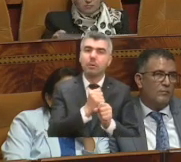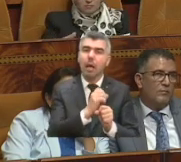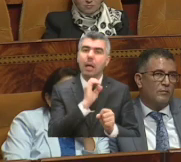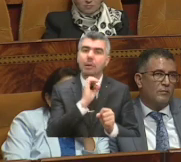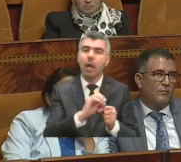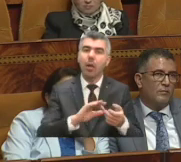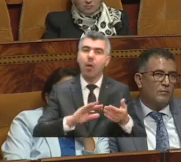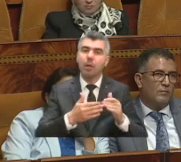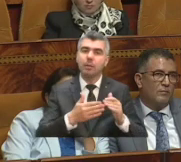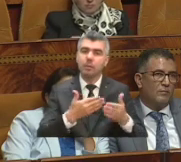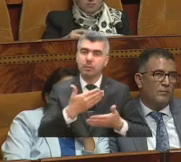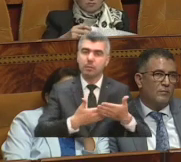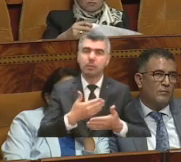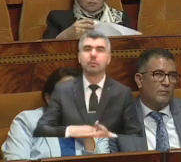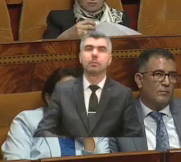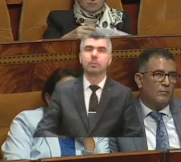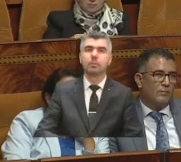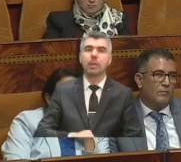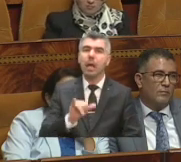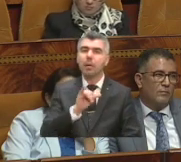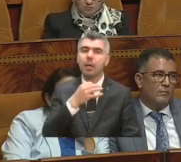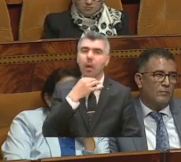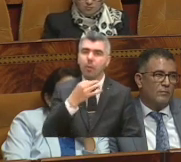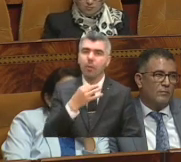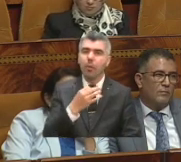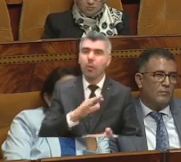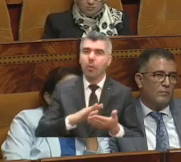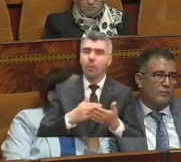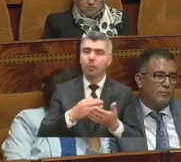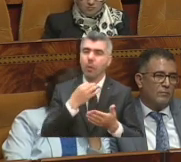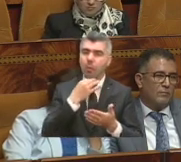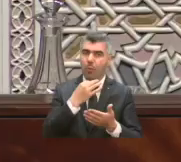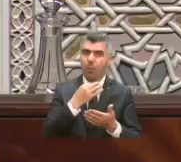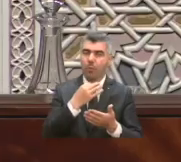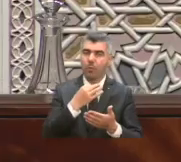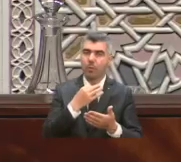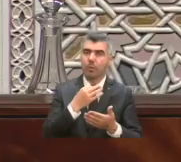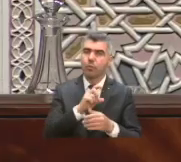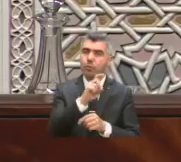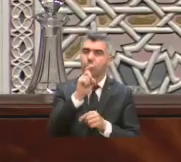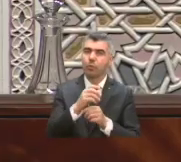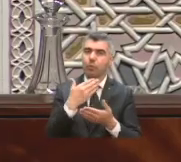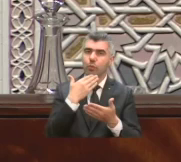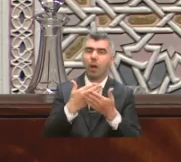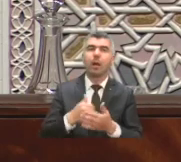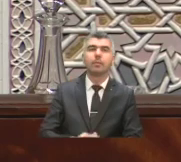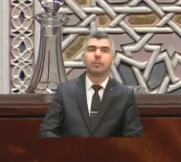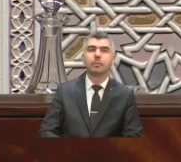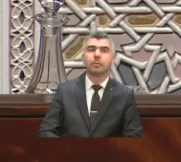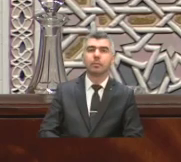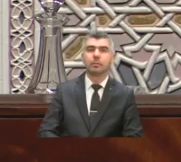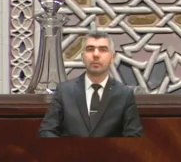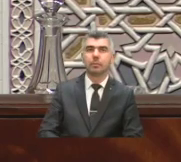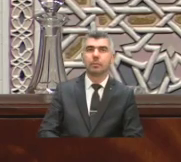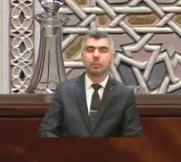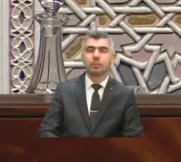لي زوفيرتور دابيل دوفر. على اي رقمنه تنهضروا؟ شكرا السيد النائب. هل هناك من تعقيب اضافي؟